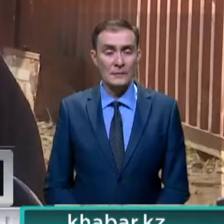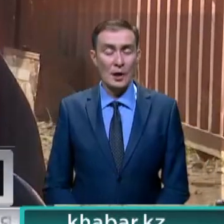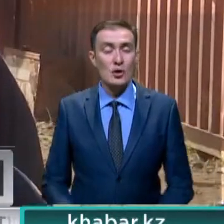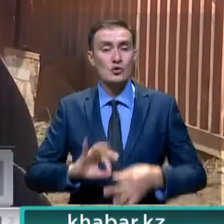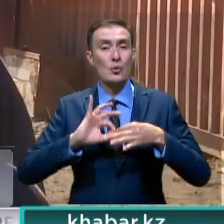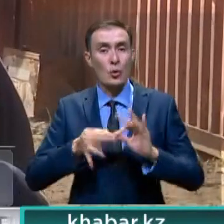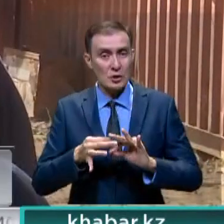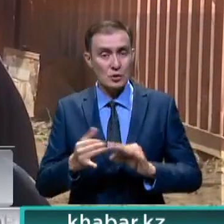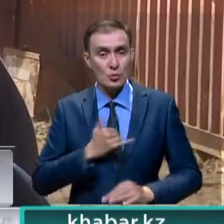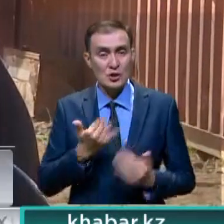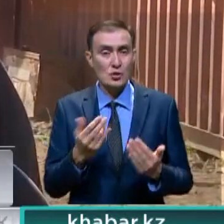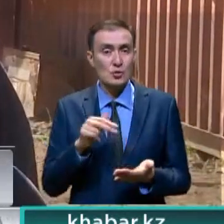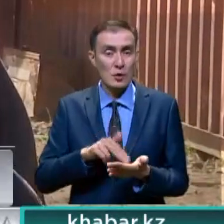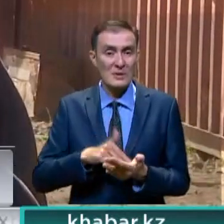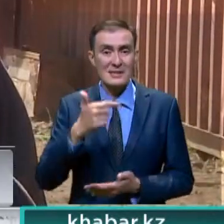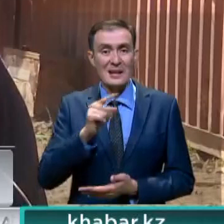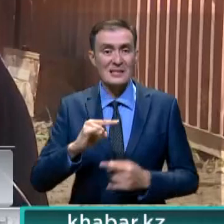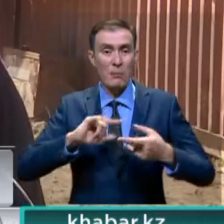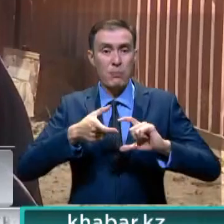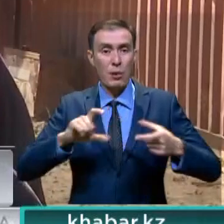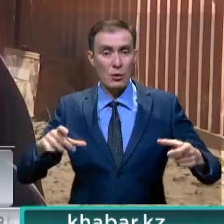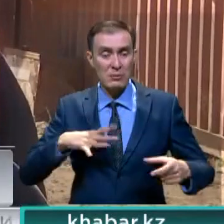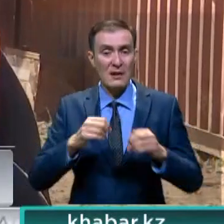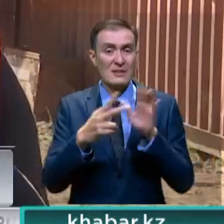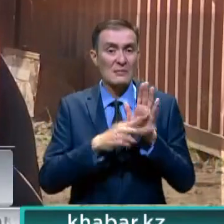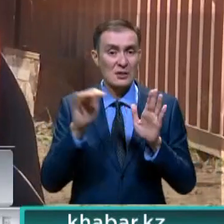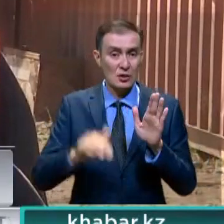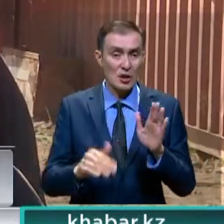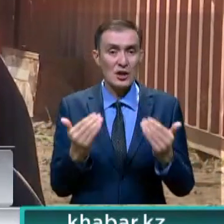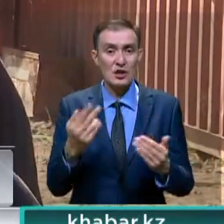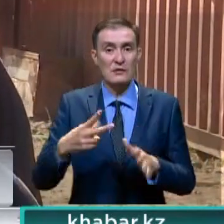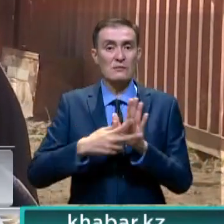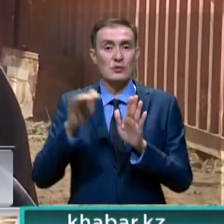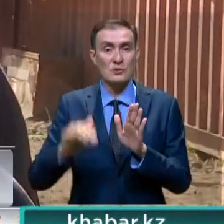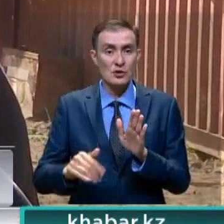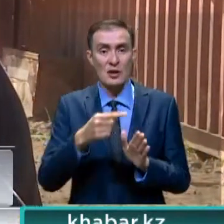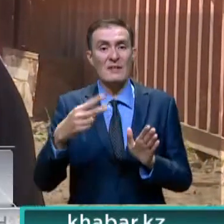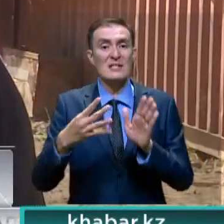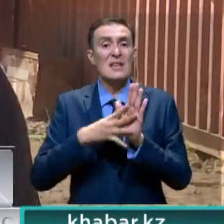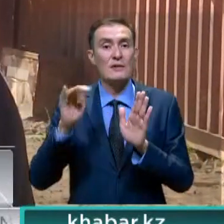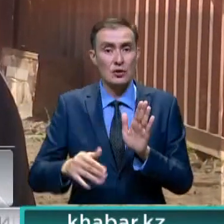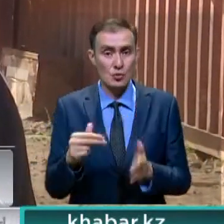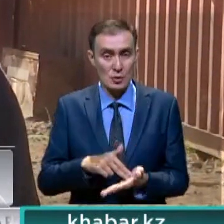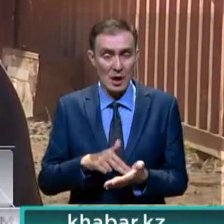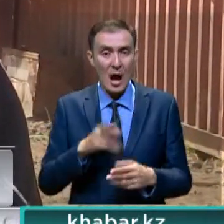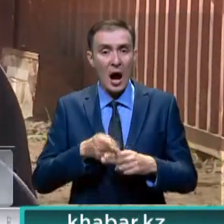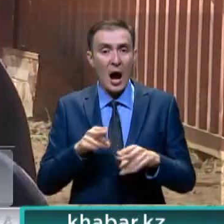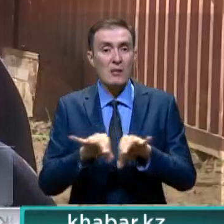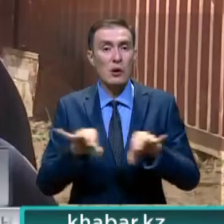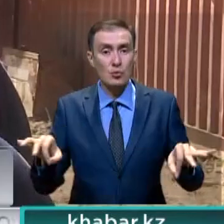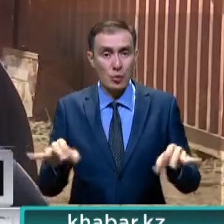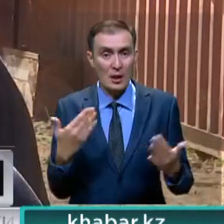Сложности у нас, стоимость газоблока у нас было заложено 18 тысяч, сейчас 28-29 тысяч. Арматура,